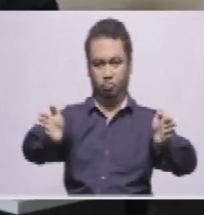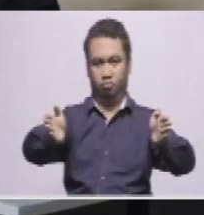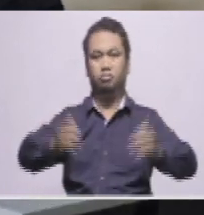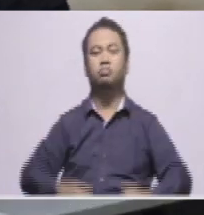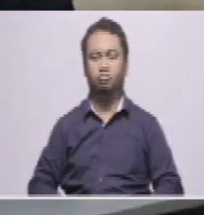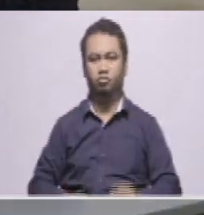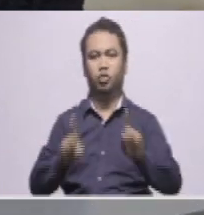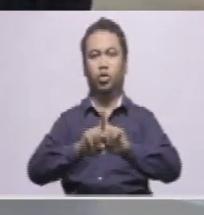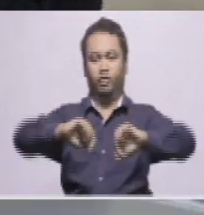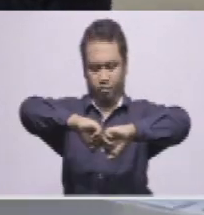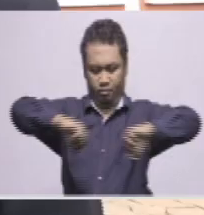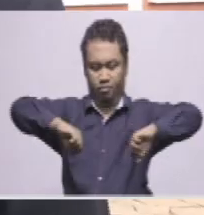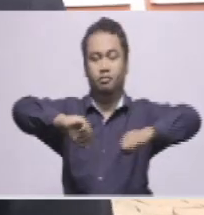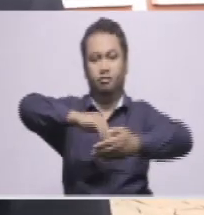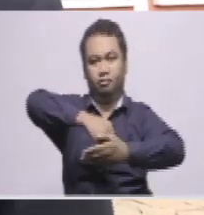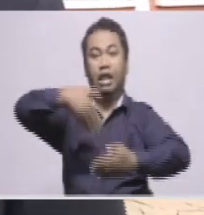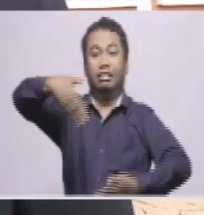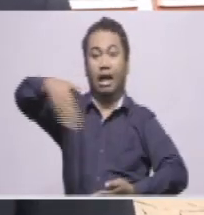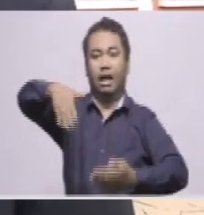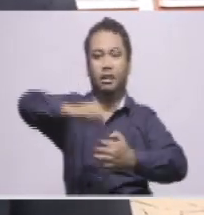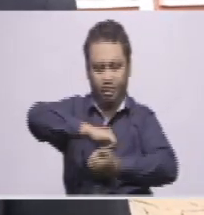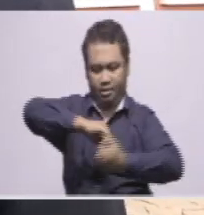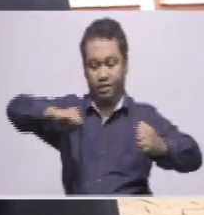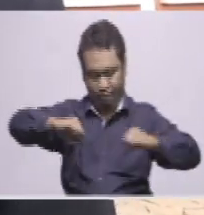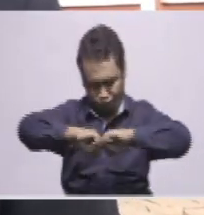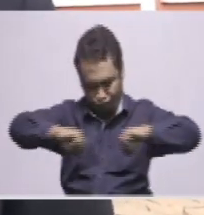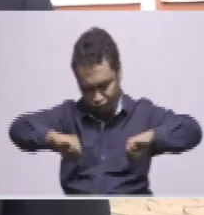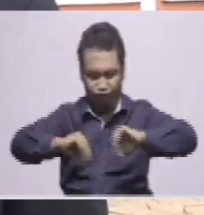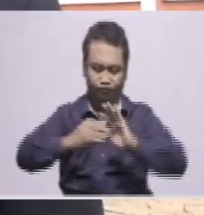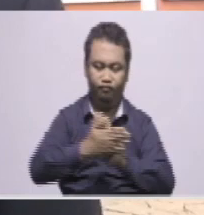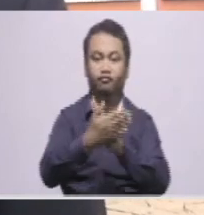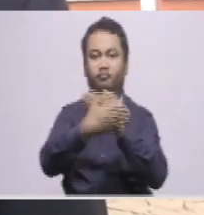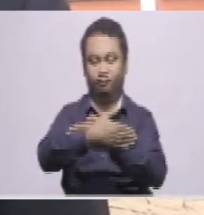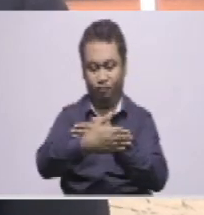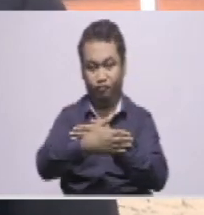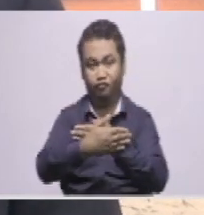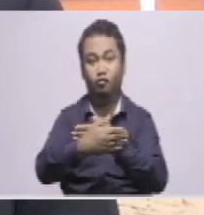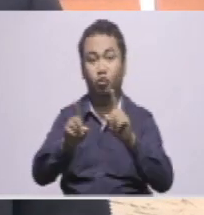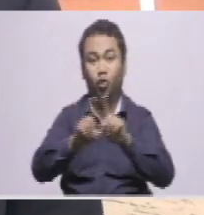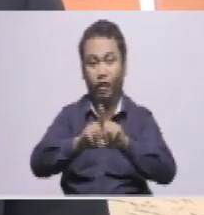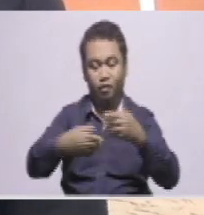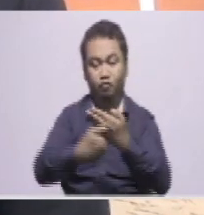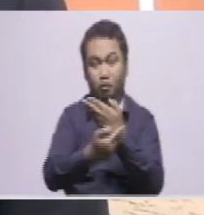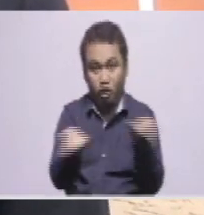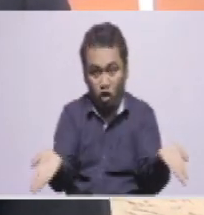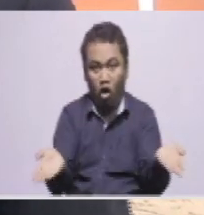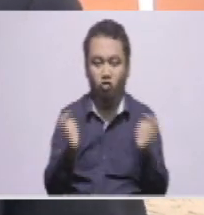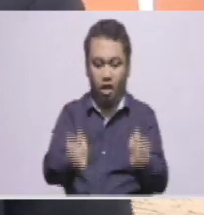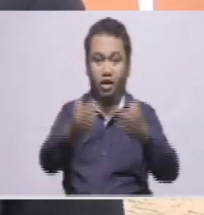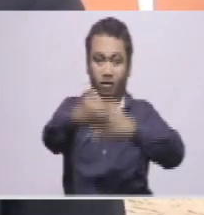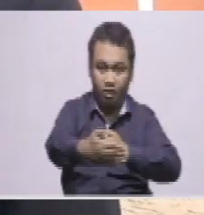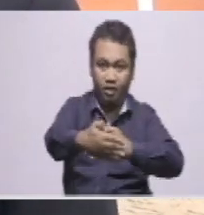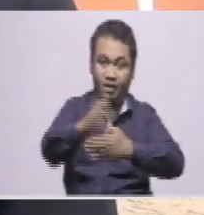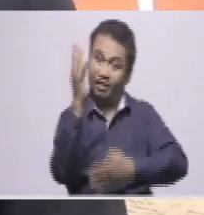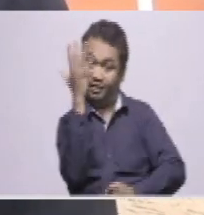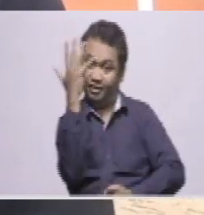misy a mazava tsara ve ny taratasy reto daholo ny antota taratasy a reto daholo ny orina mazava tsisy olana zany a dia